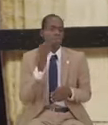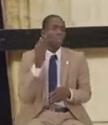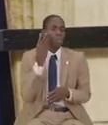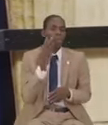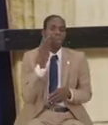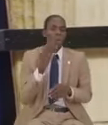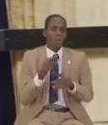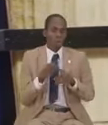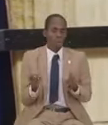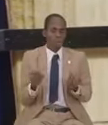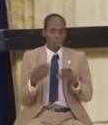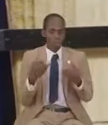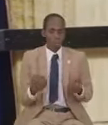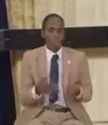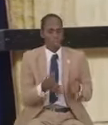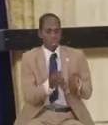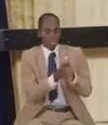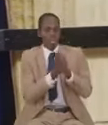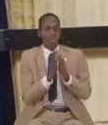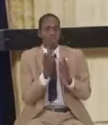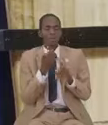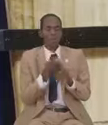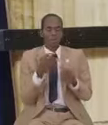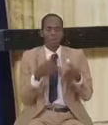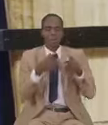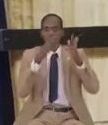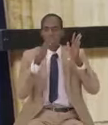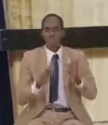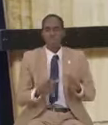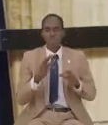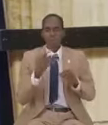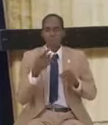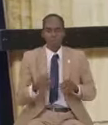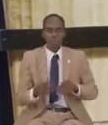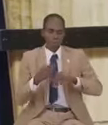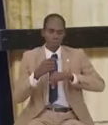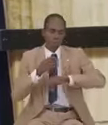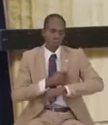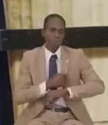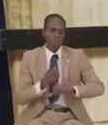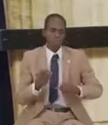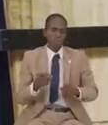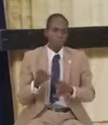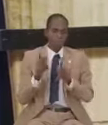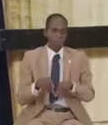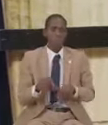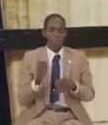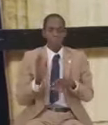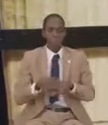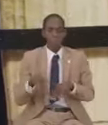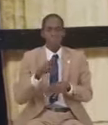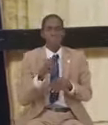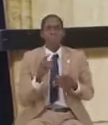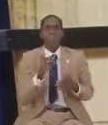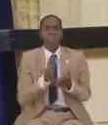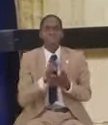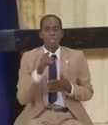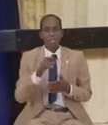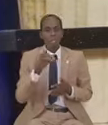le chef des uniques de ne pas l'obliger à se suivre on voit le courage